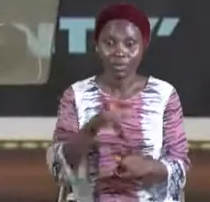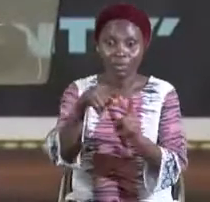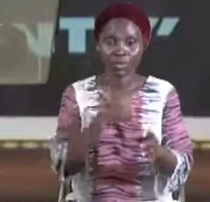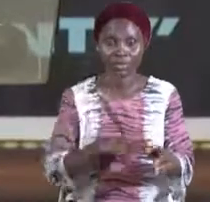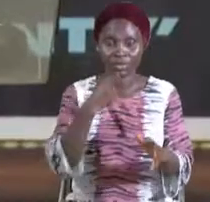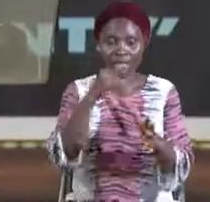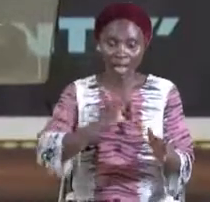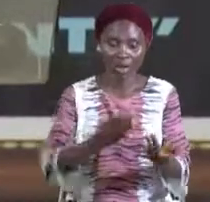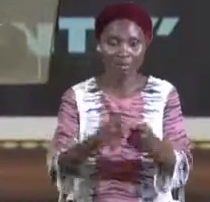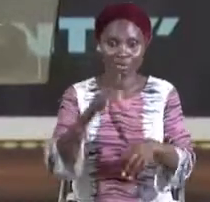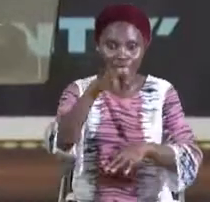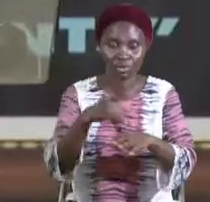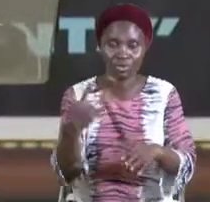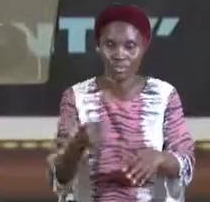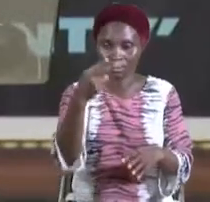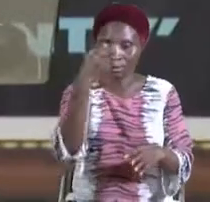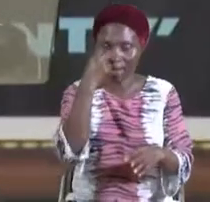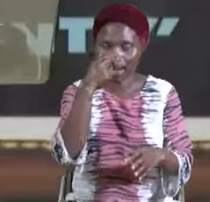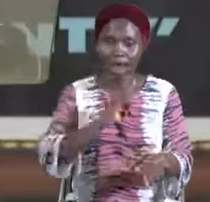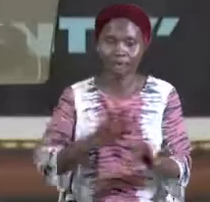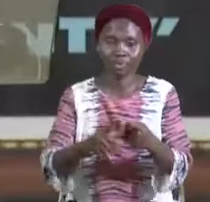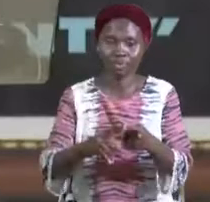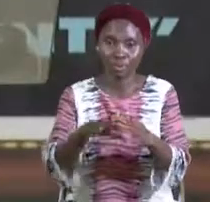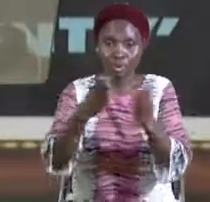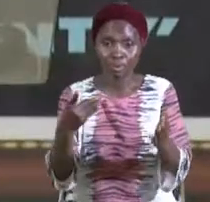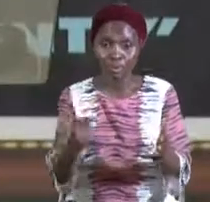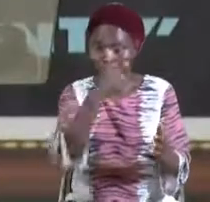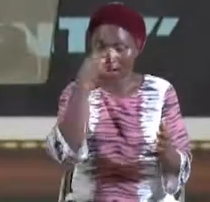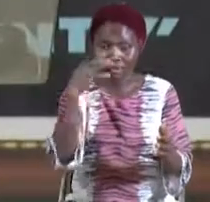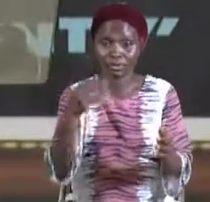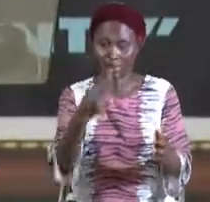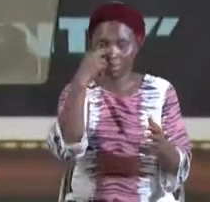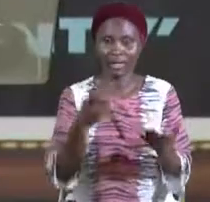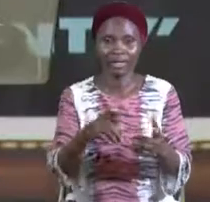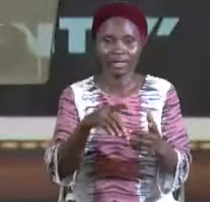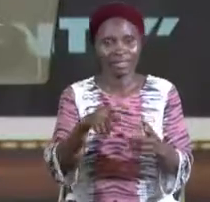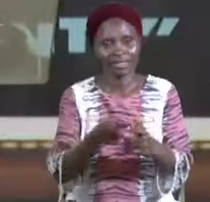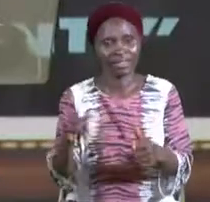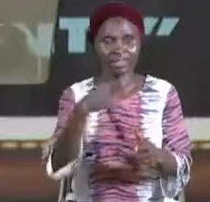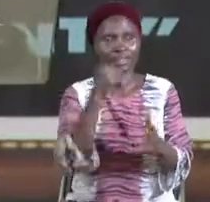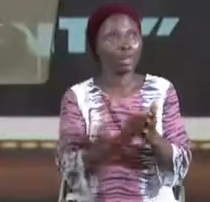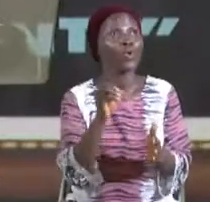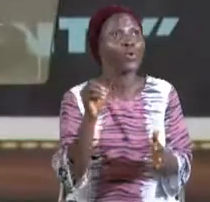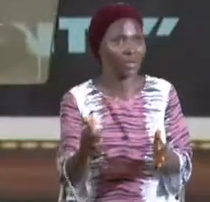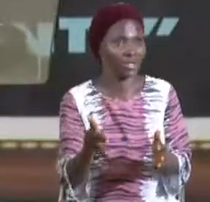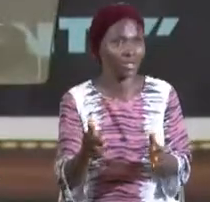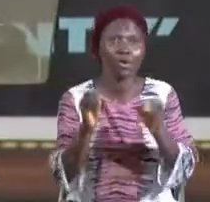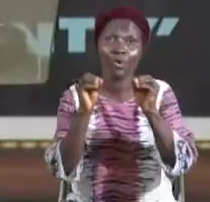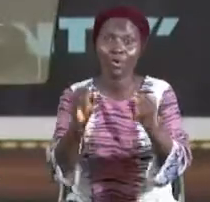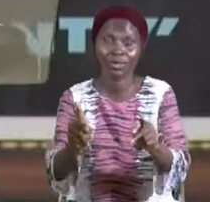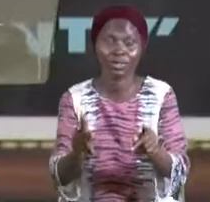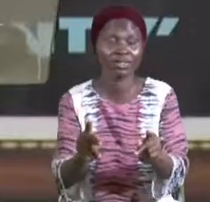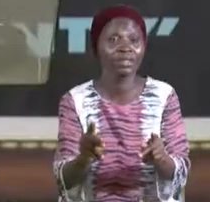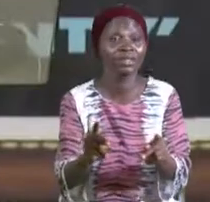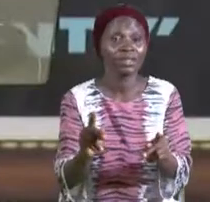toucher l'aveugle, je vais ouvrir les yeux des aveugles, il dit d'accord. Est-ce qu'il y a quelqu'un aveugle à côté ici? Ils ne savent pas que eux